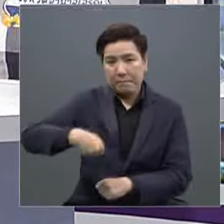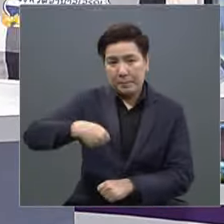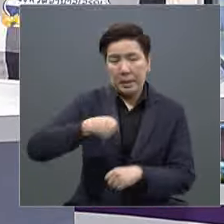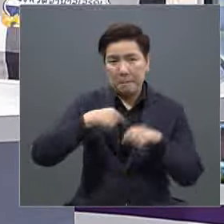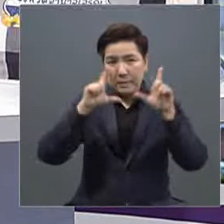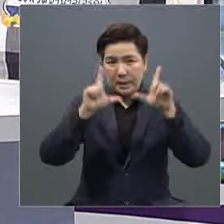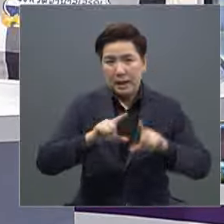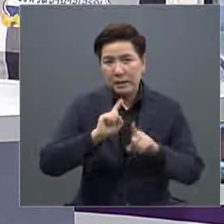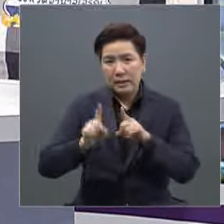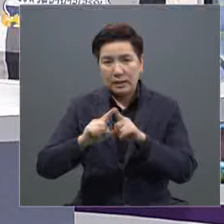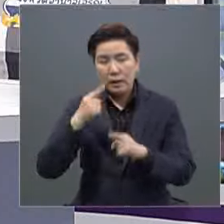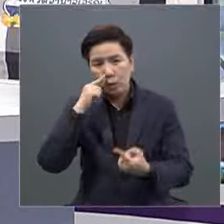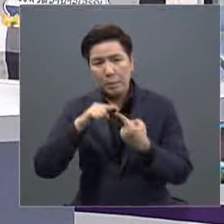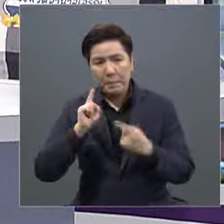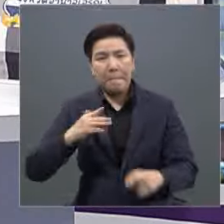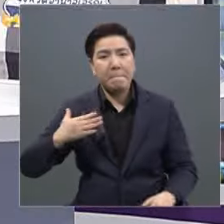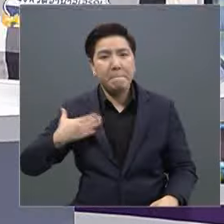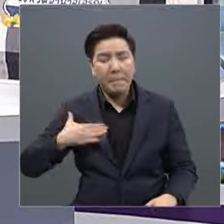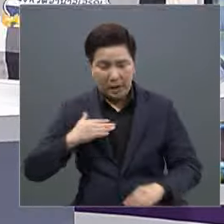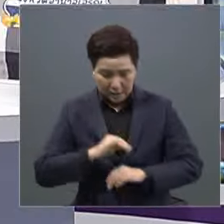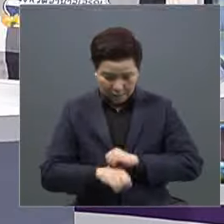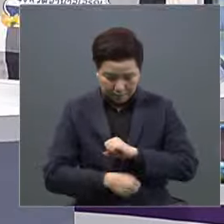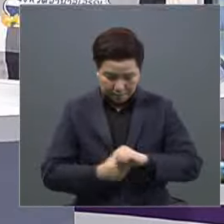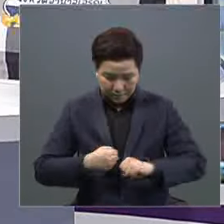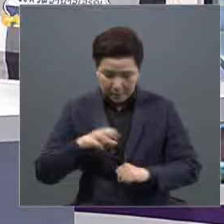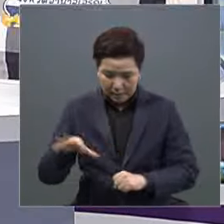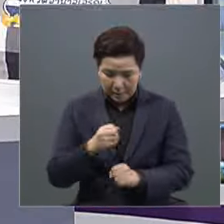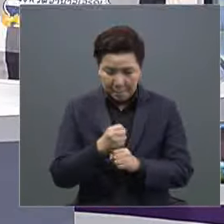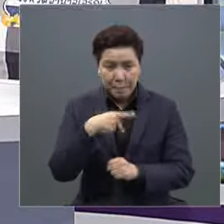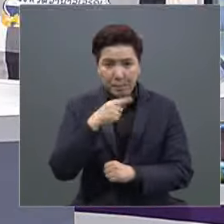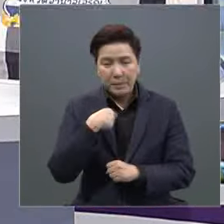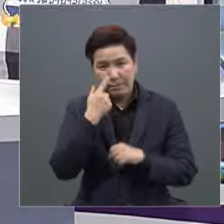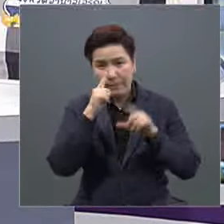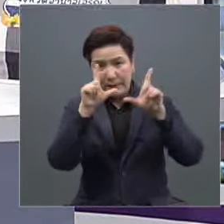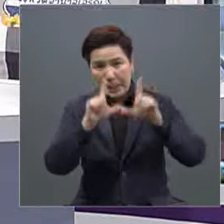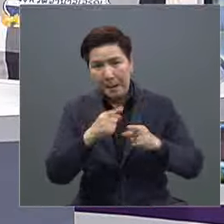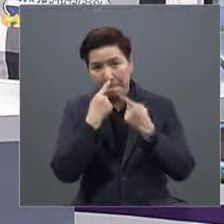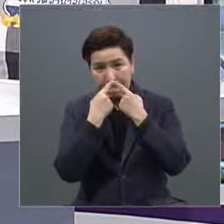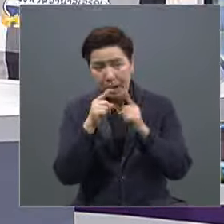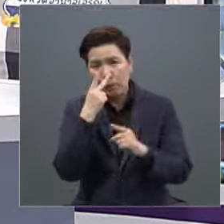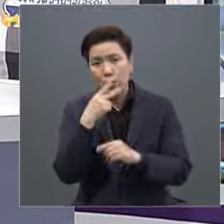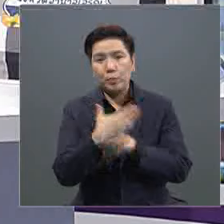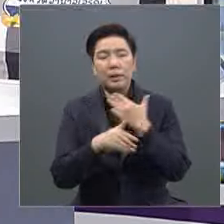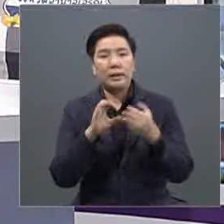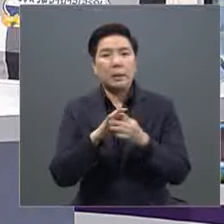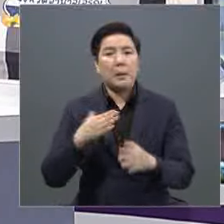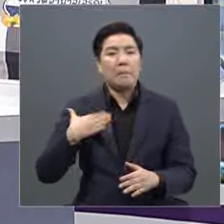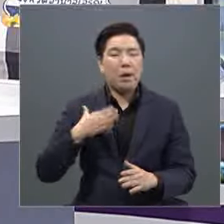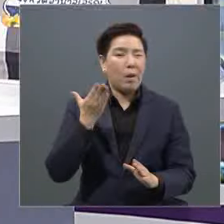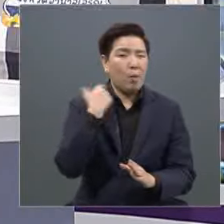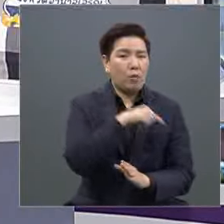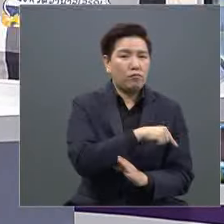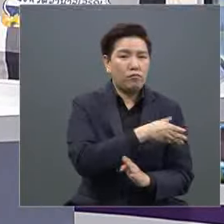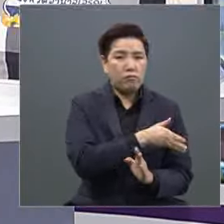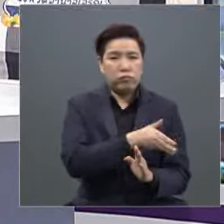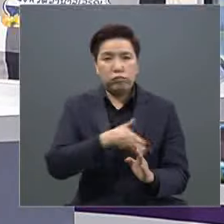แยะมากมายทีเดียวเรียกได้ว่าผ้าขาวม้าสารพัดประโยชน์ทีเดียวนะคะลวดลายแปลกตาค่ะไปติดตามวิวัฒนาการของผ้าขาวม้าตั้งแต่อดีตจนถึงปั